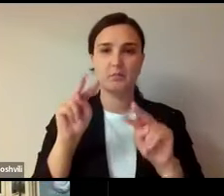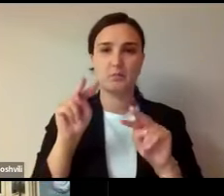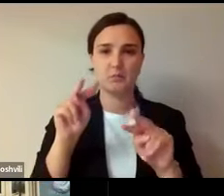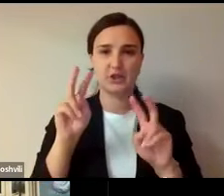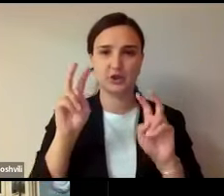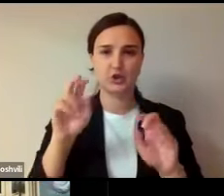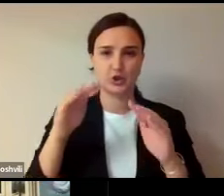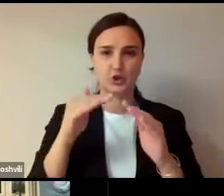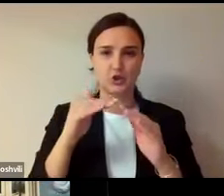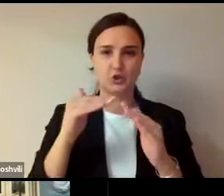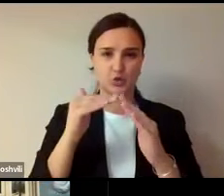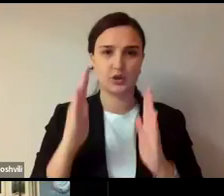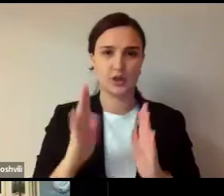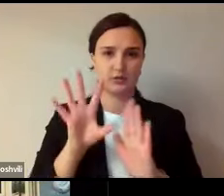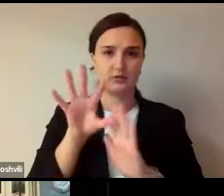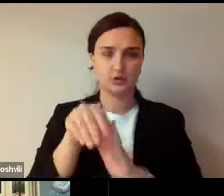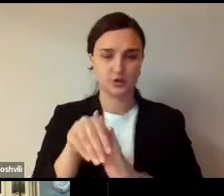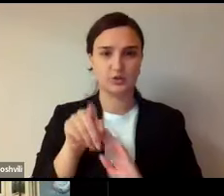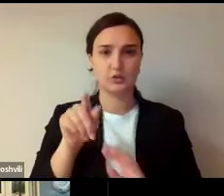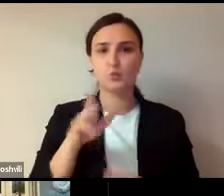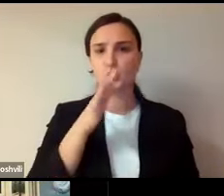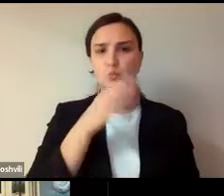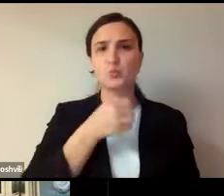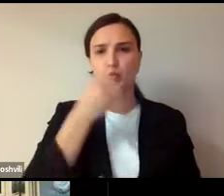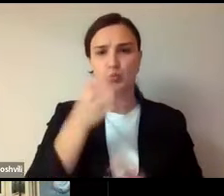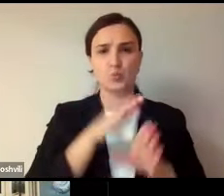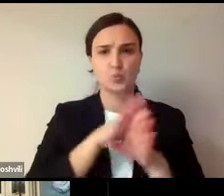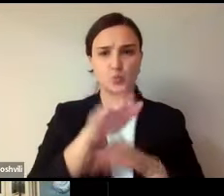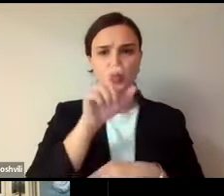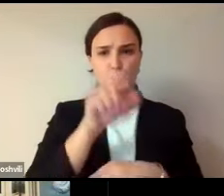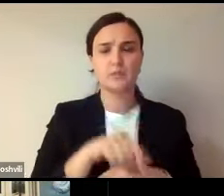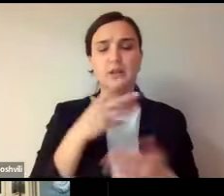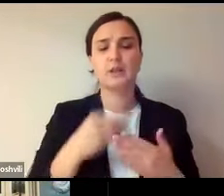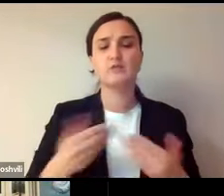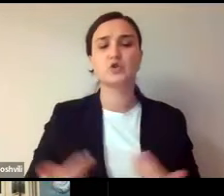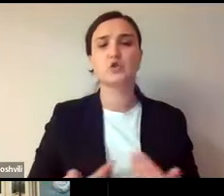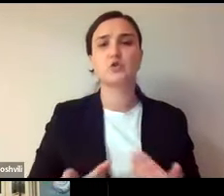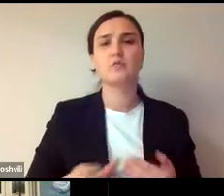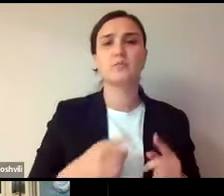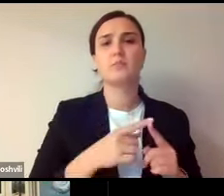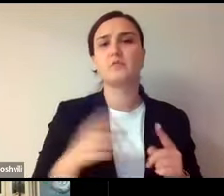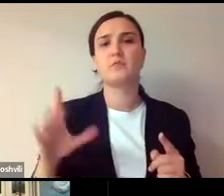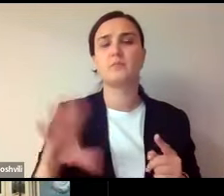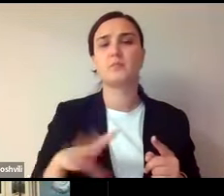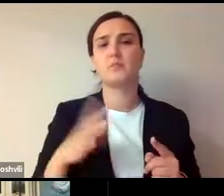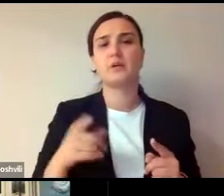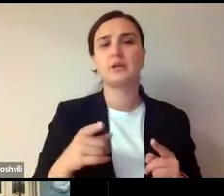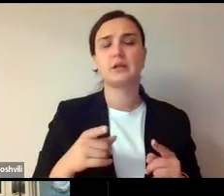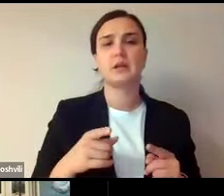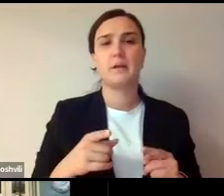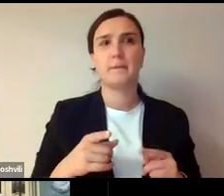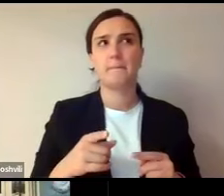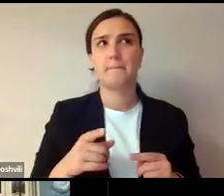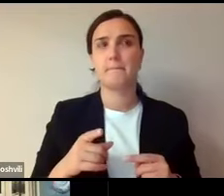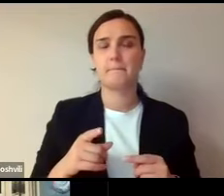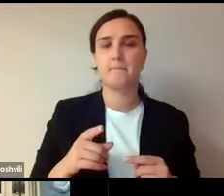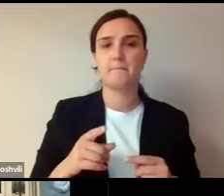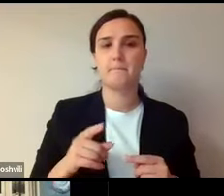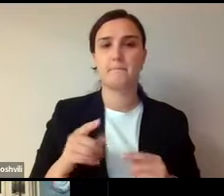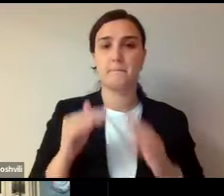ის არის სრულწლოვანი ადამიანი და მთელ თავის ცხოვრება გაატარა ბავშვთა სახლში და პანსიონატში. მას